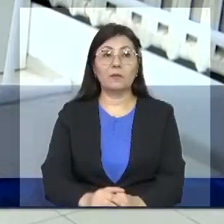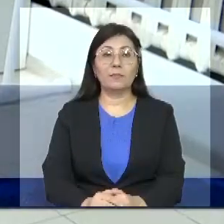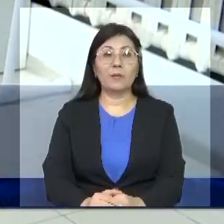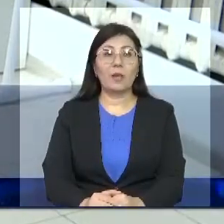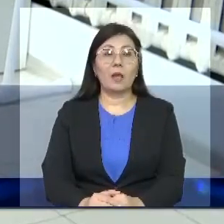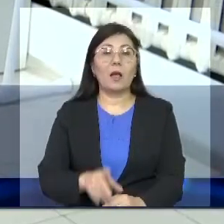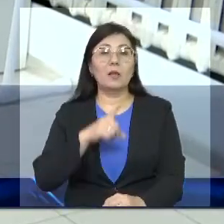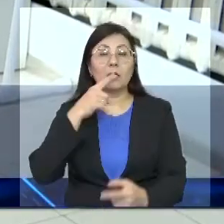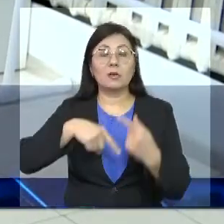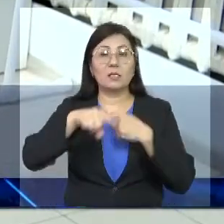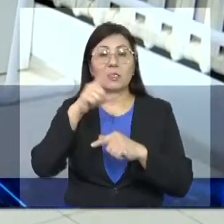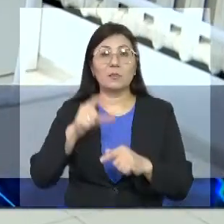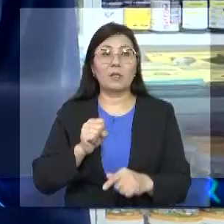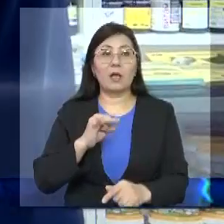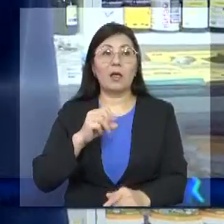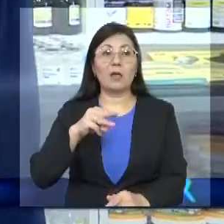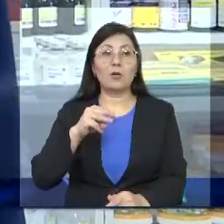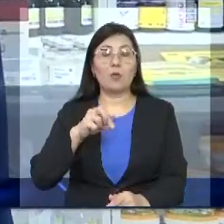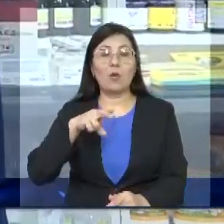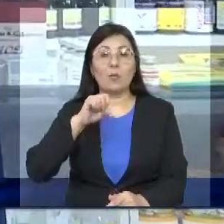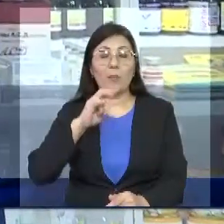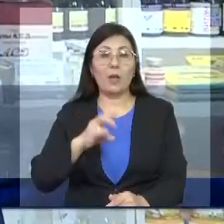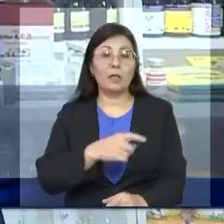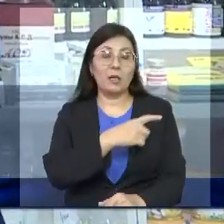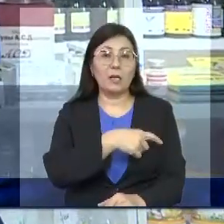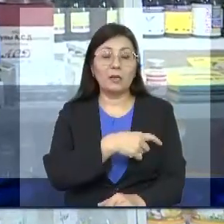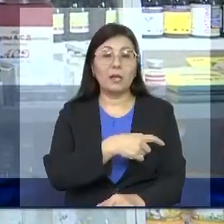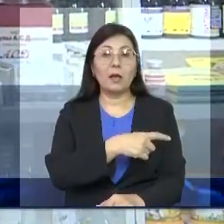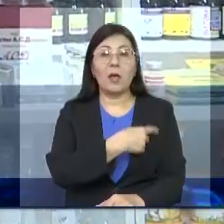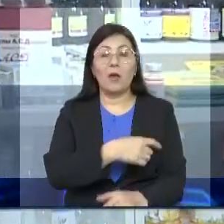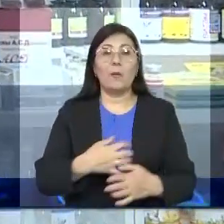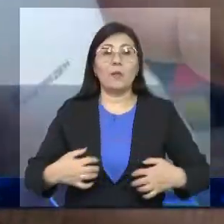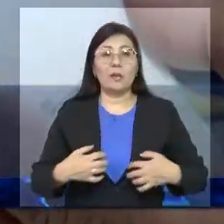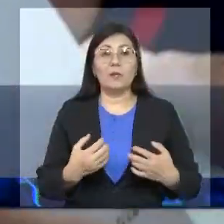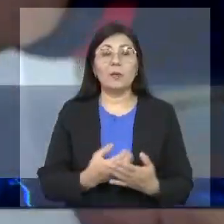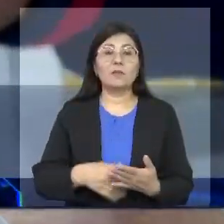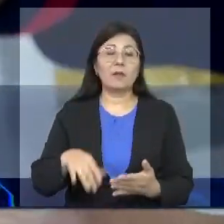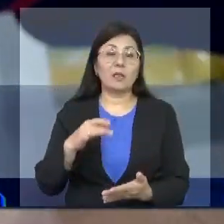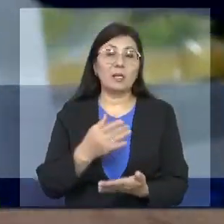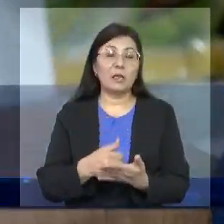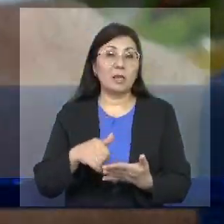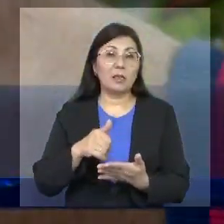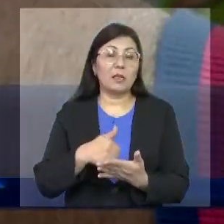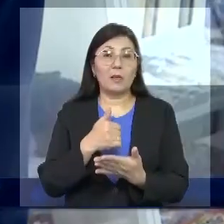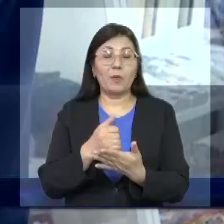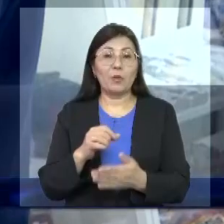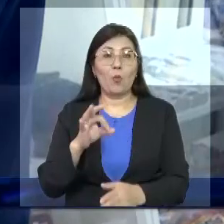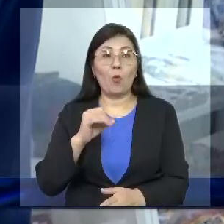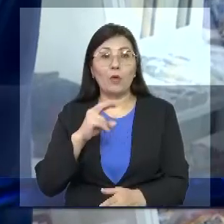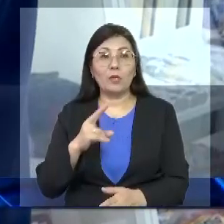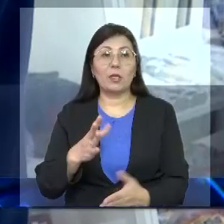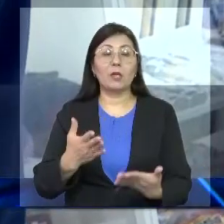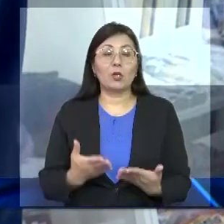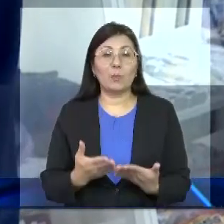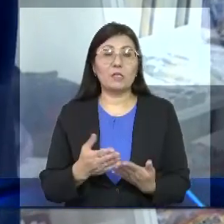Ал жас кәсіпкер Айшолпан Тапашеваның ашқан ветеринарлық ісі аудан орталығында орналасқан. Оқуды үздікпен бітірген ол бірден Ойыл